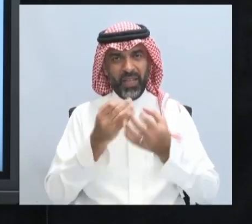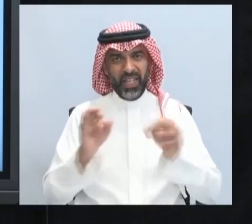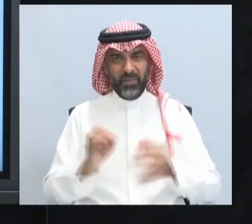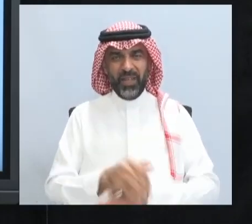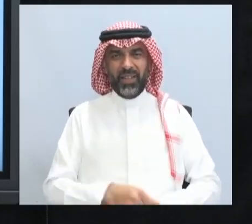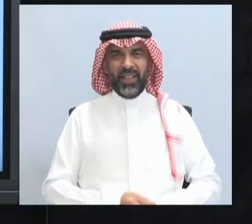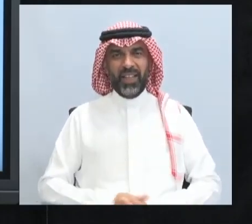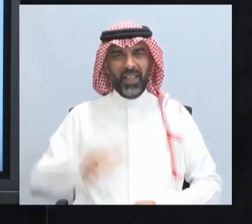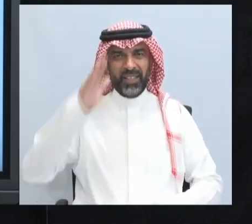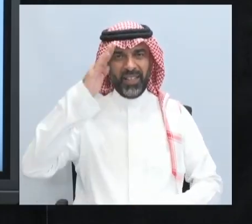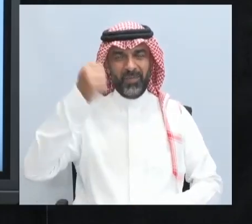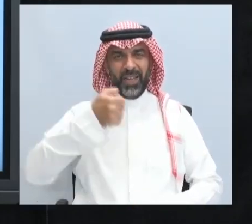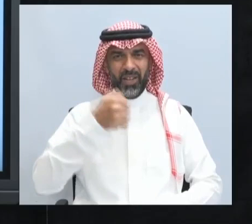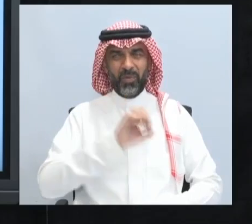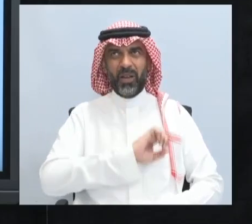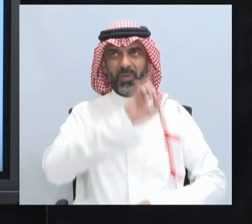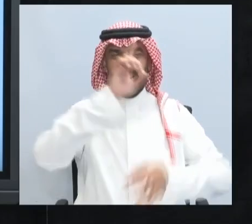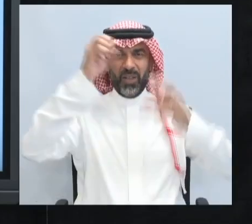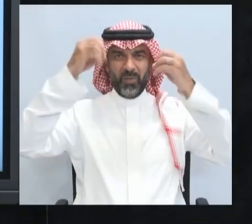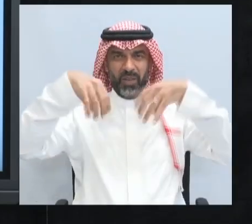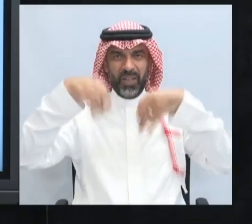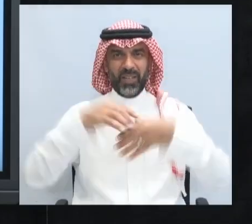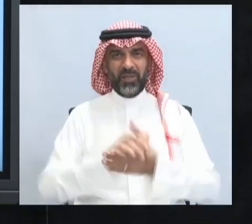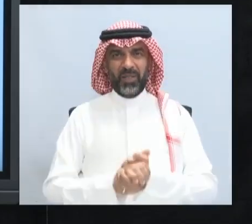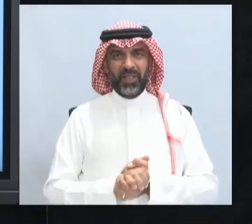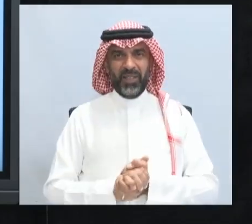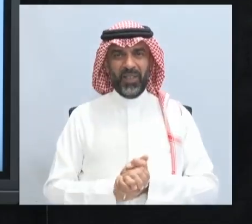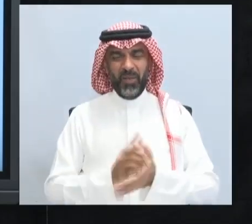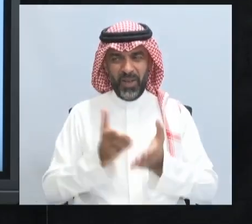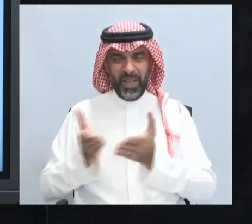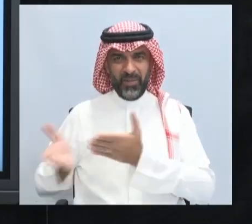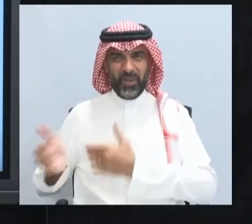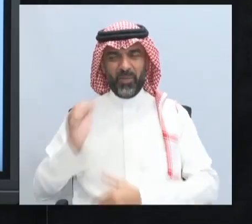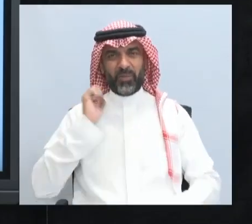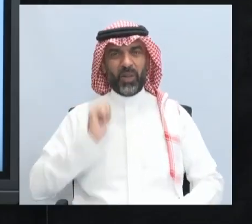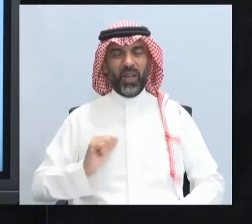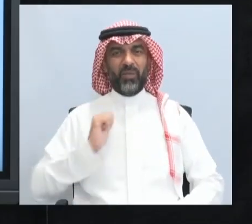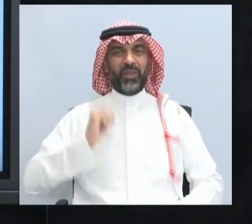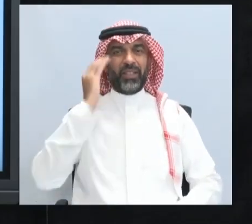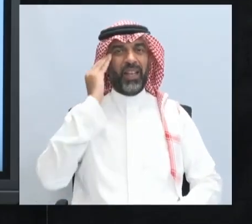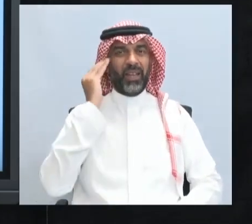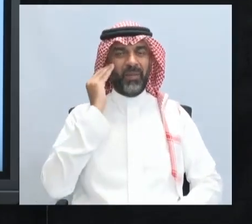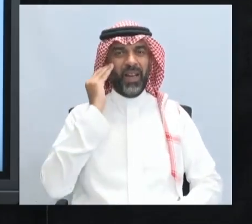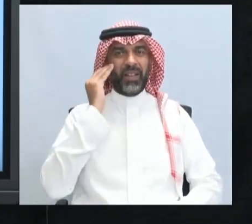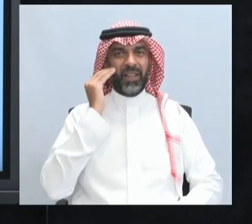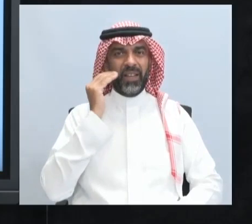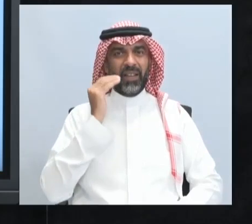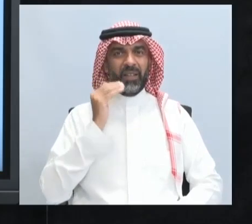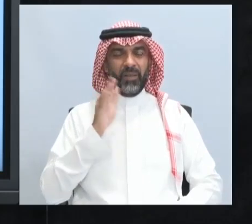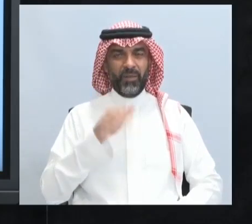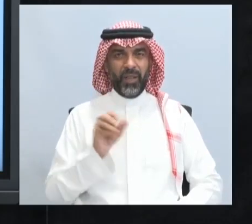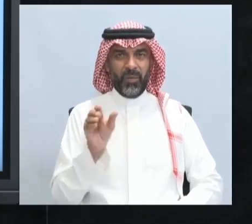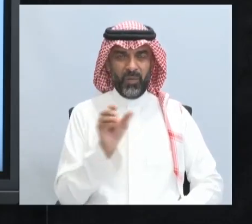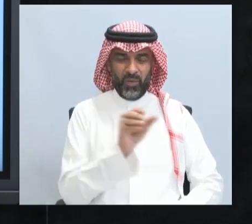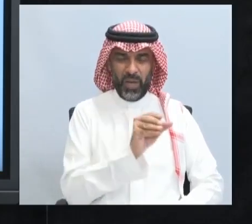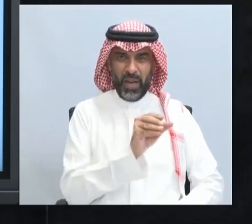الدين السلام عليكم ورحمه الله وبركاته واهلا وسهلا بكم اعزائي طلاب وطالبات مجددا في شروحات